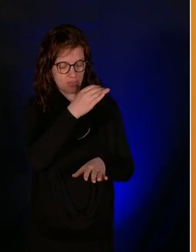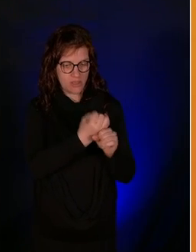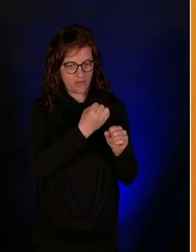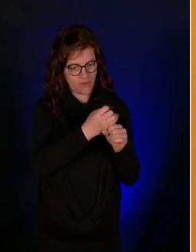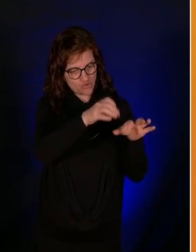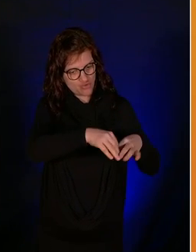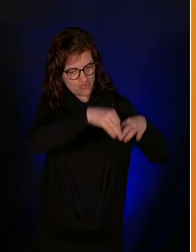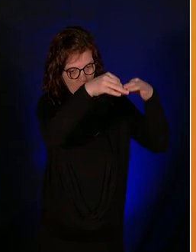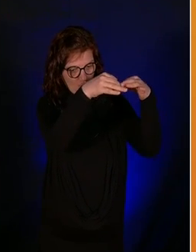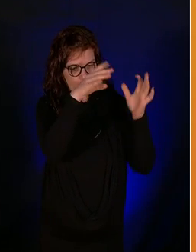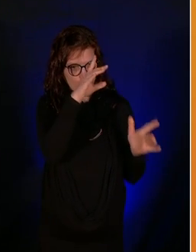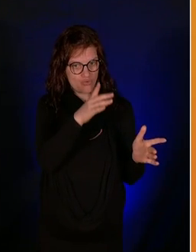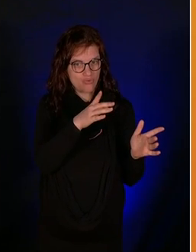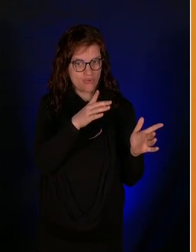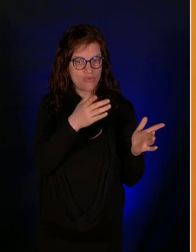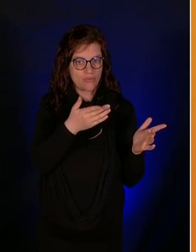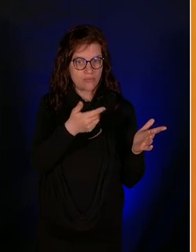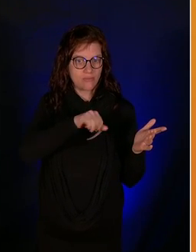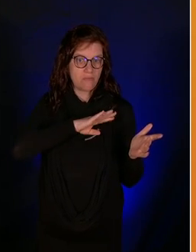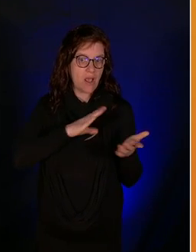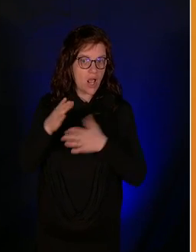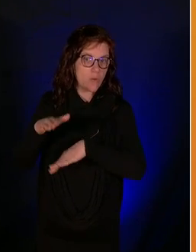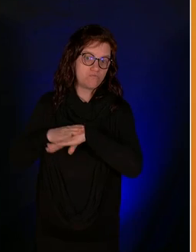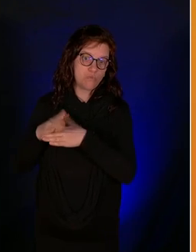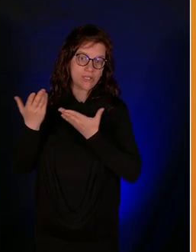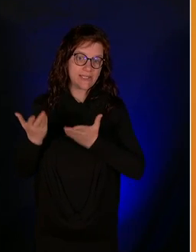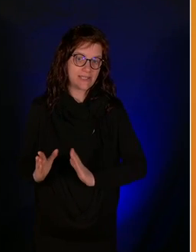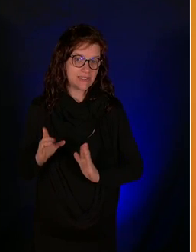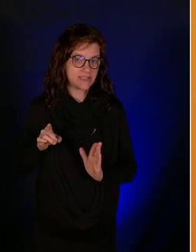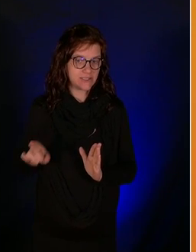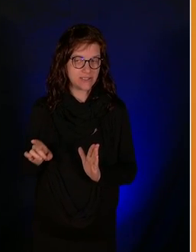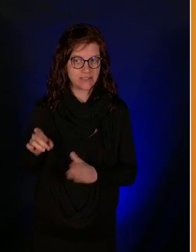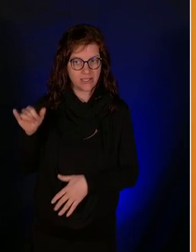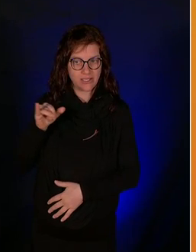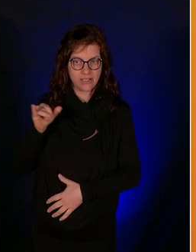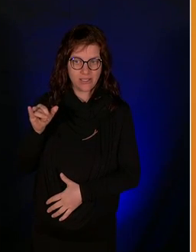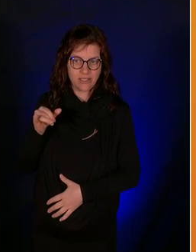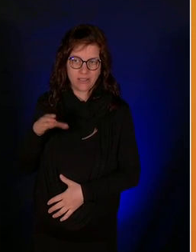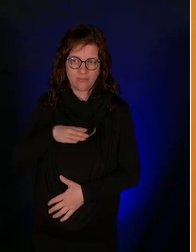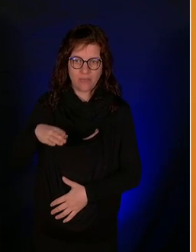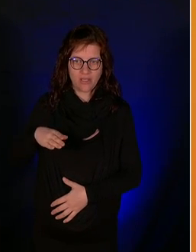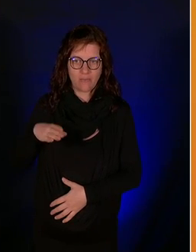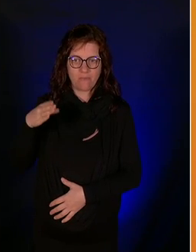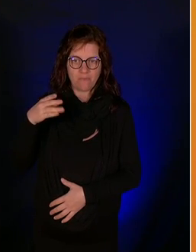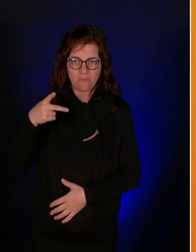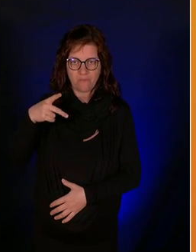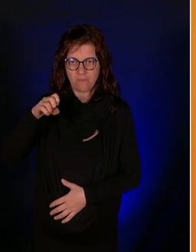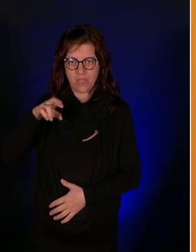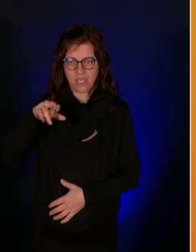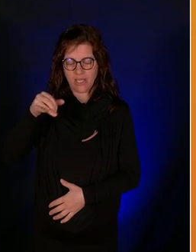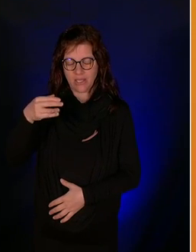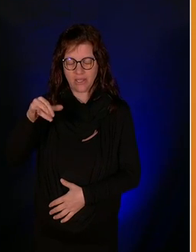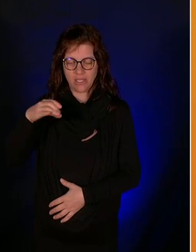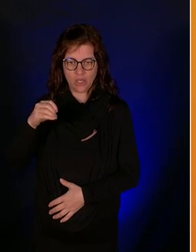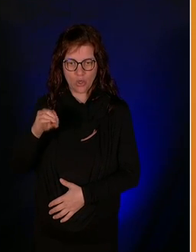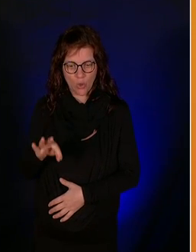suspendu sur décision politique de Muriel Perrineco et Elisabeth Borne. Et donc la